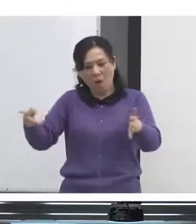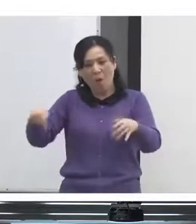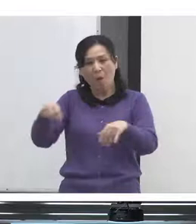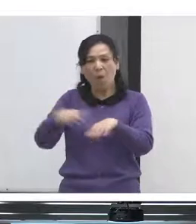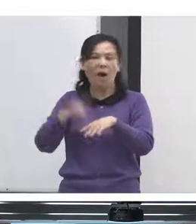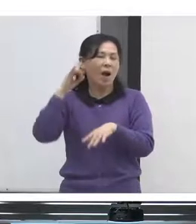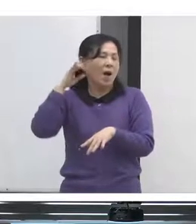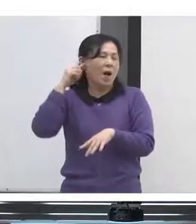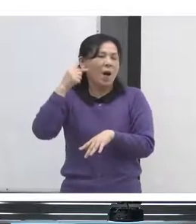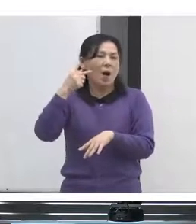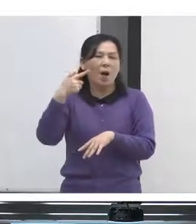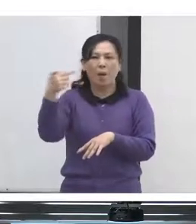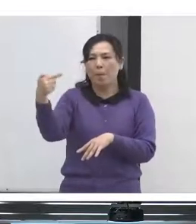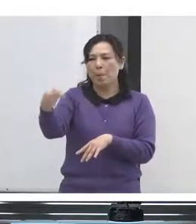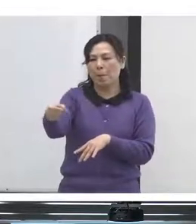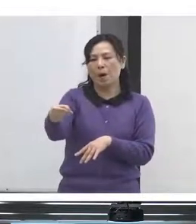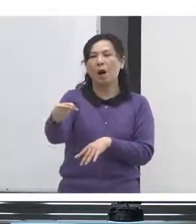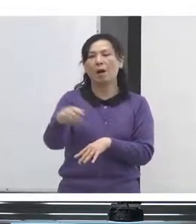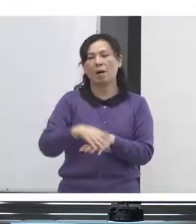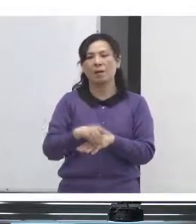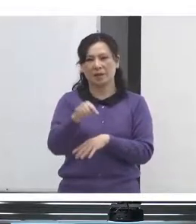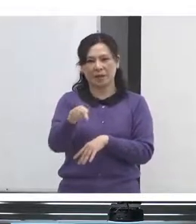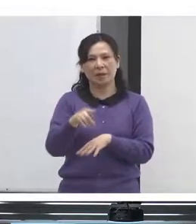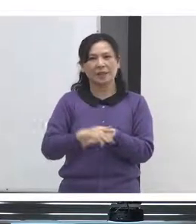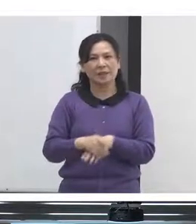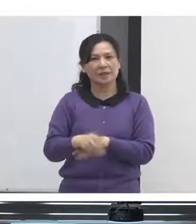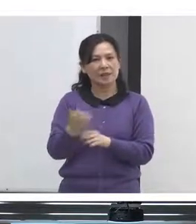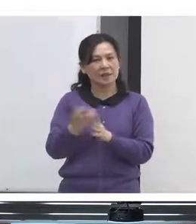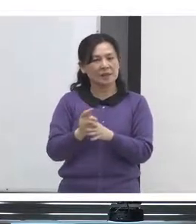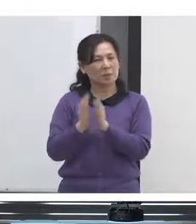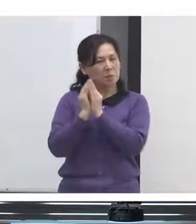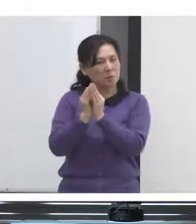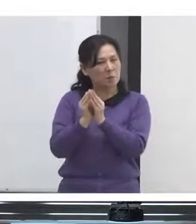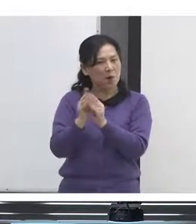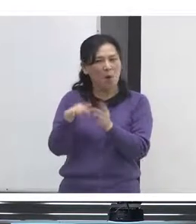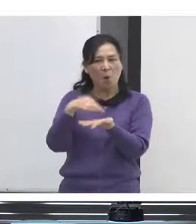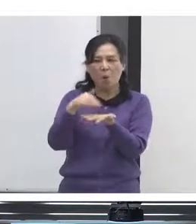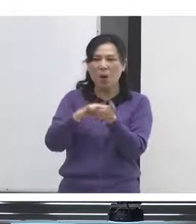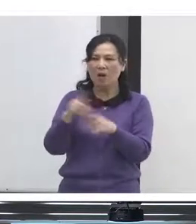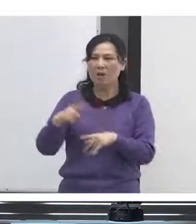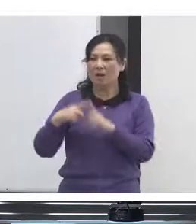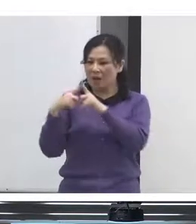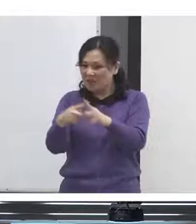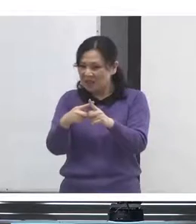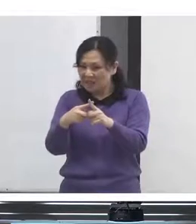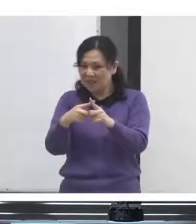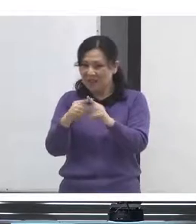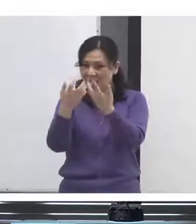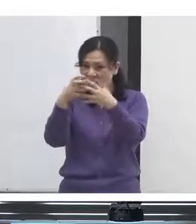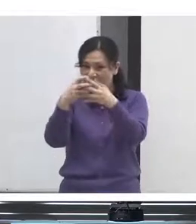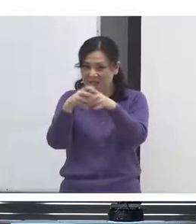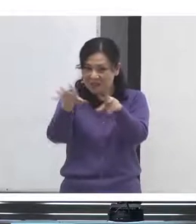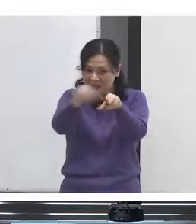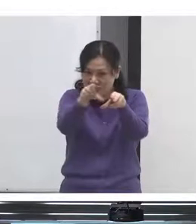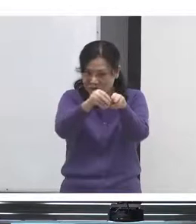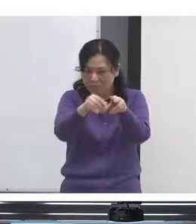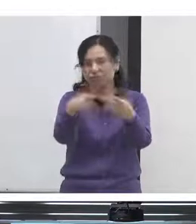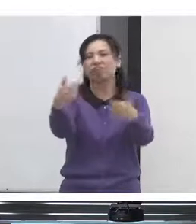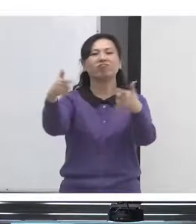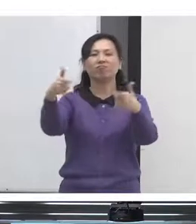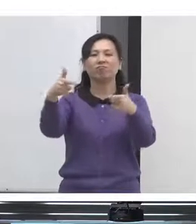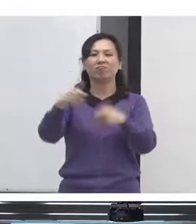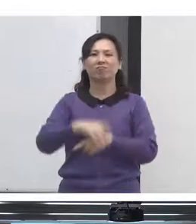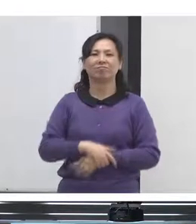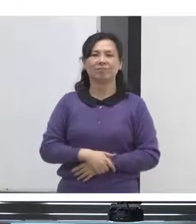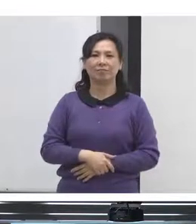噪音值就比较低，所以它是一个理想推算出来的值，而不是实际的一个侦测值。好，那这个